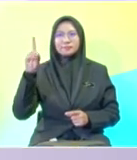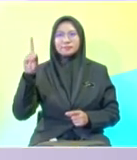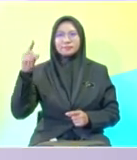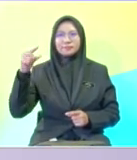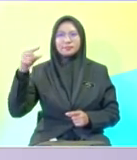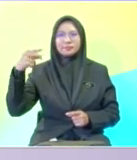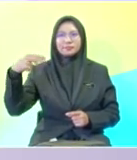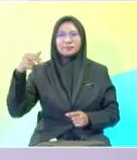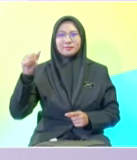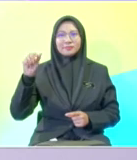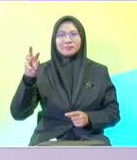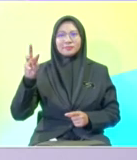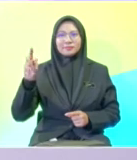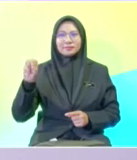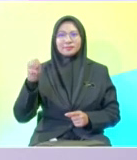Ma Alquran